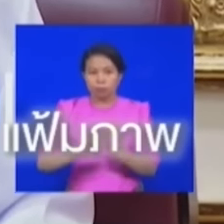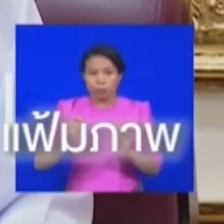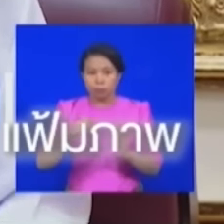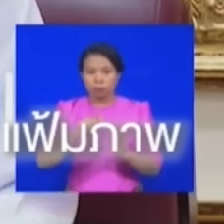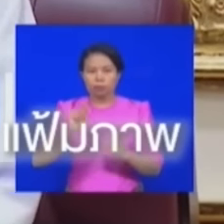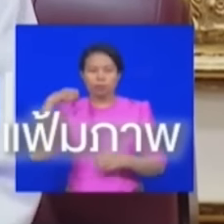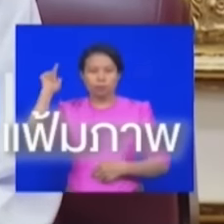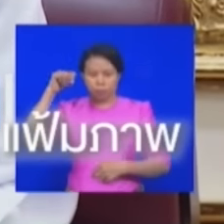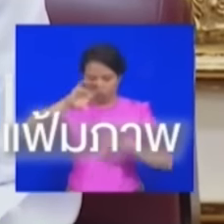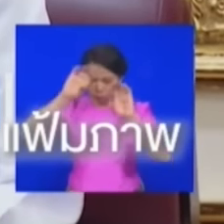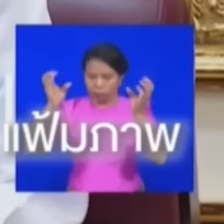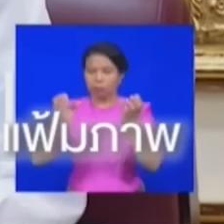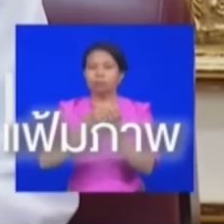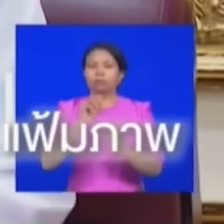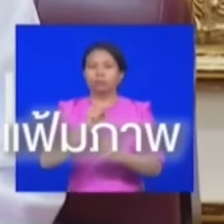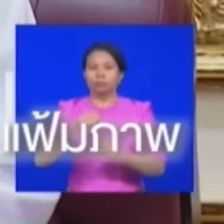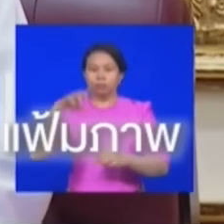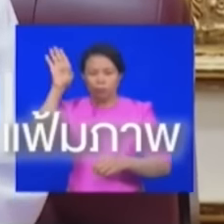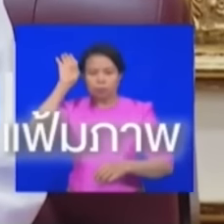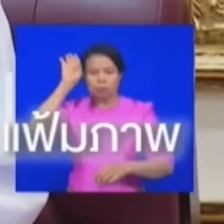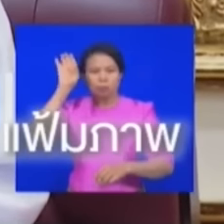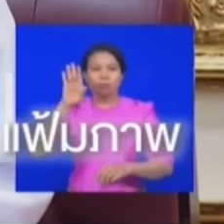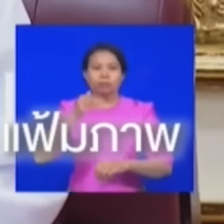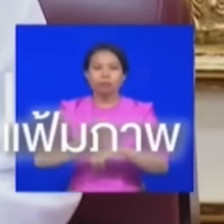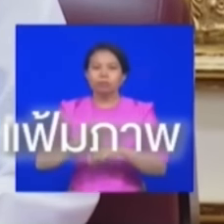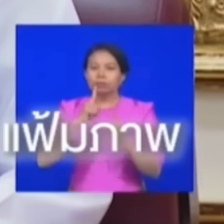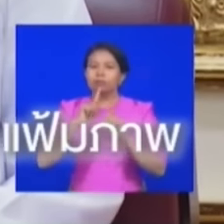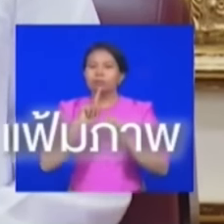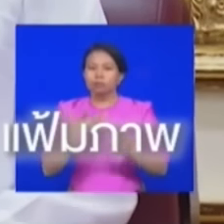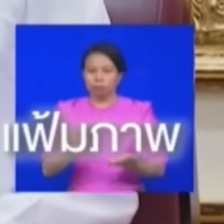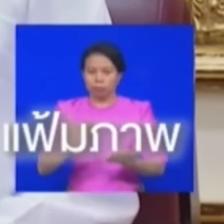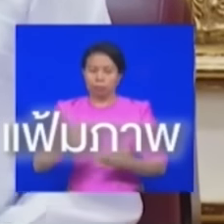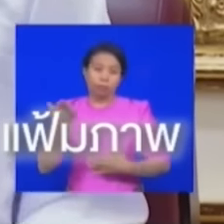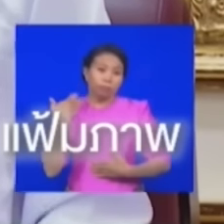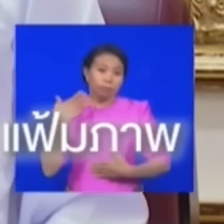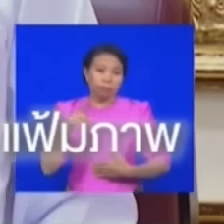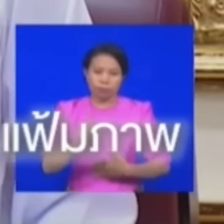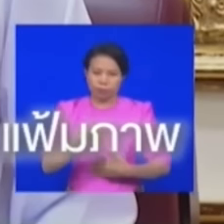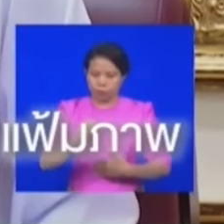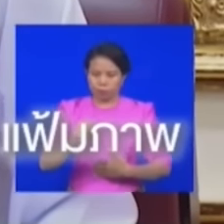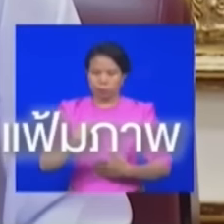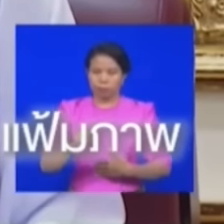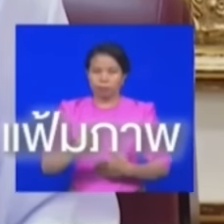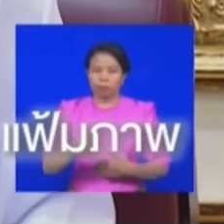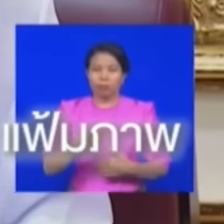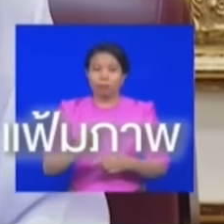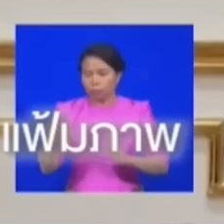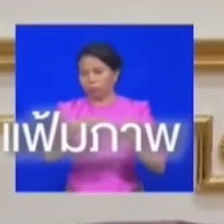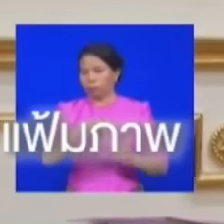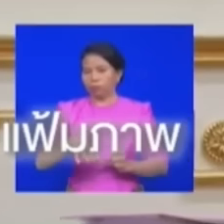รุนแรงและอย่าลืมนะครับว่ารัฐกรณีติดกับประเทศไทยด้วยซึ่งตามปกติแล้วกองทัพพม่าจะใช้ระเบิดรุ่น